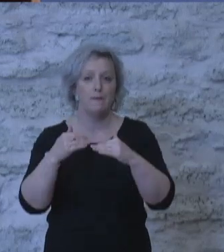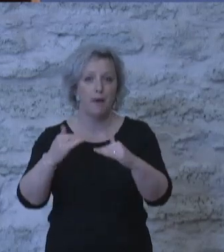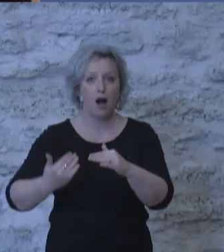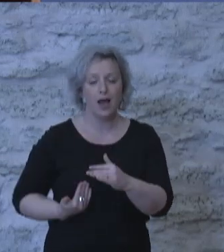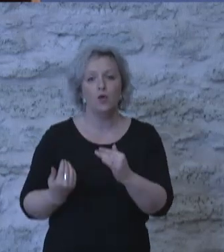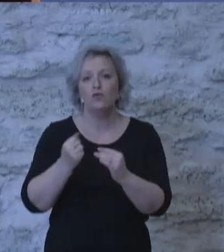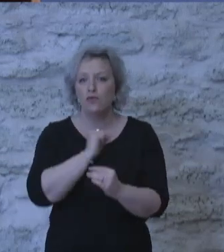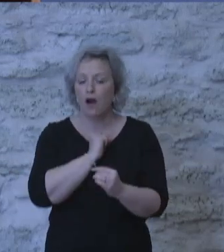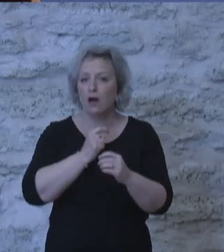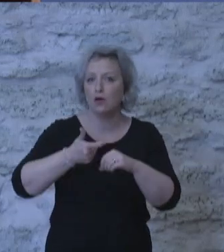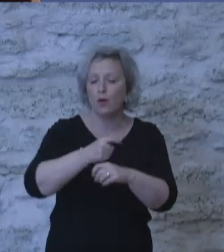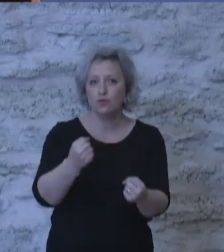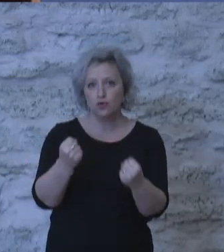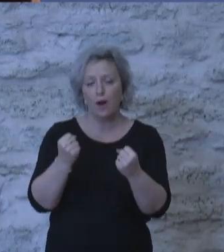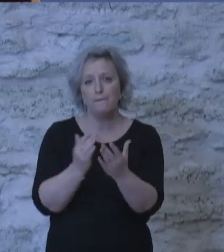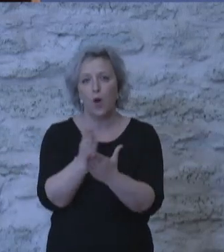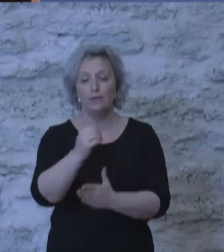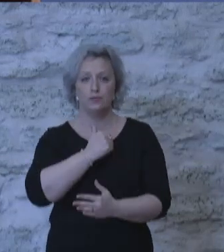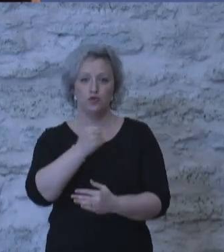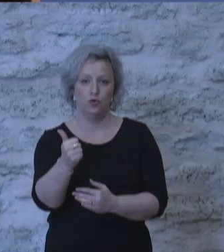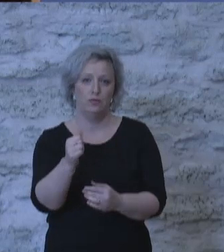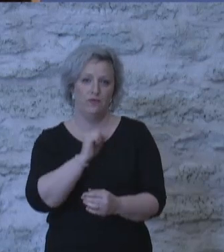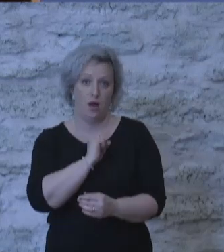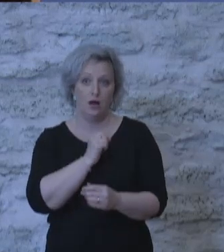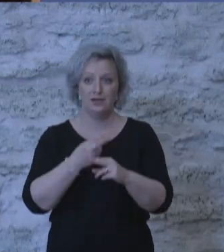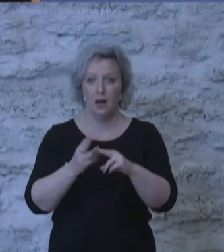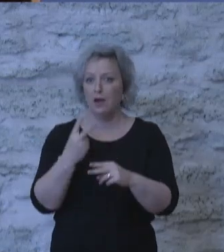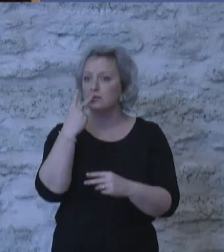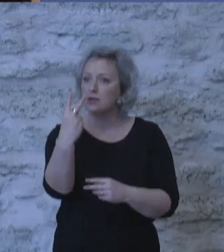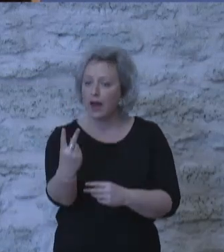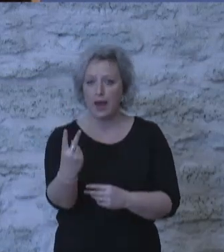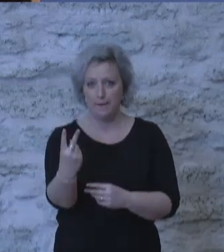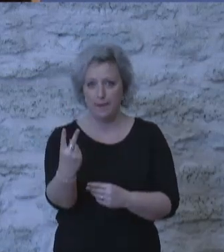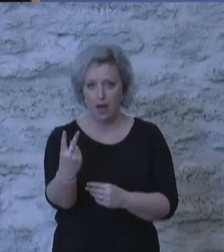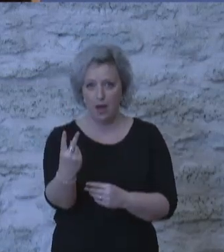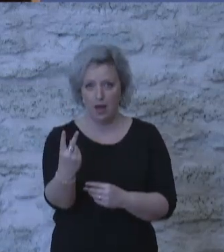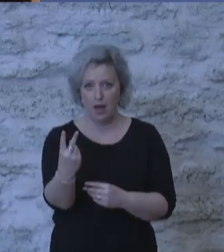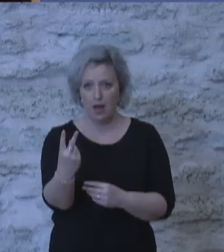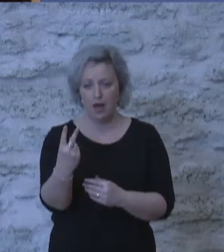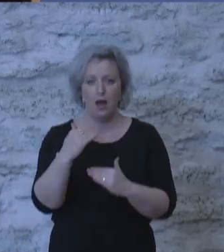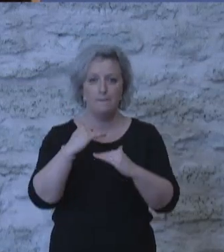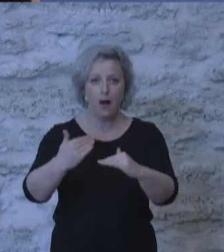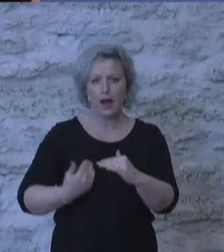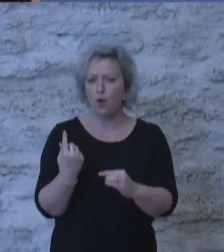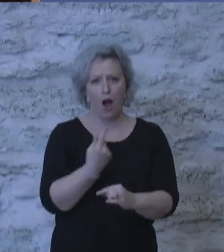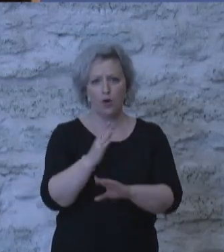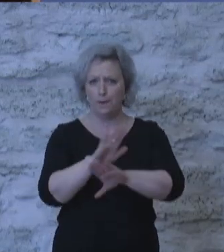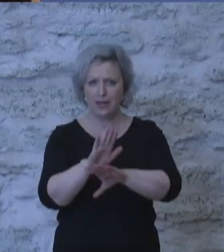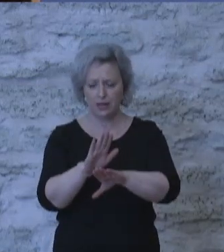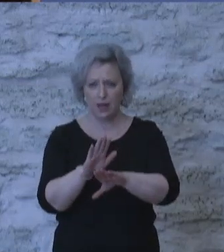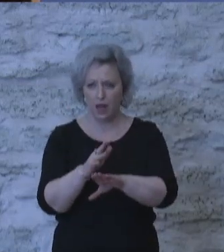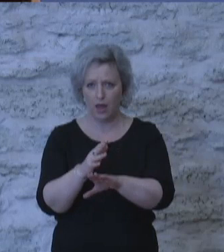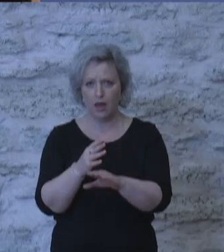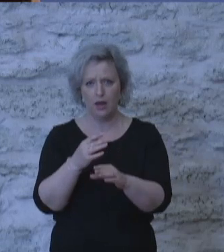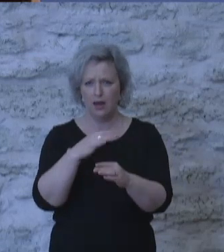tugevamat poliitilist juhtimist, sest see, mida me näeme. Ja mitte ainult see ei puuduta maailu sihtasutust, see puudutab